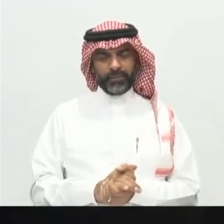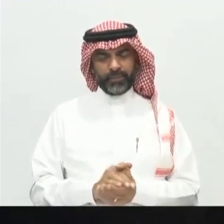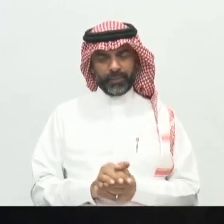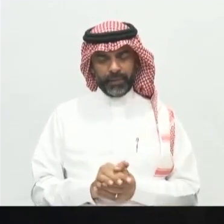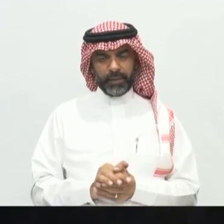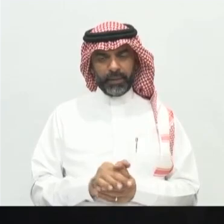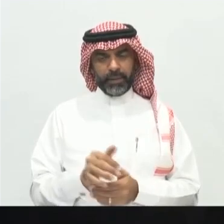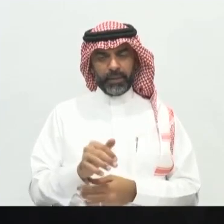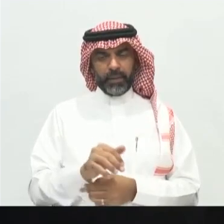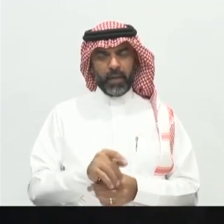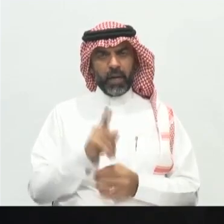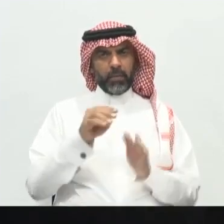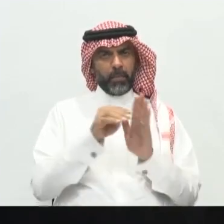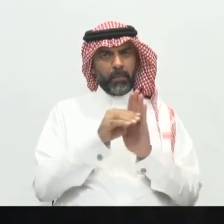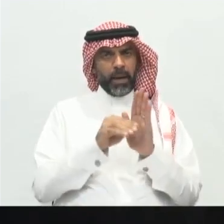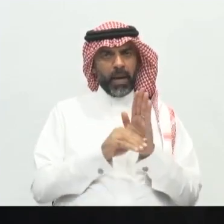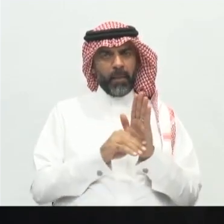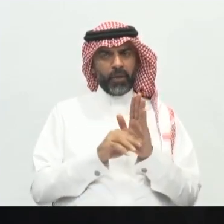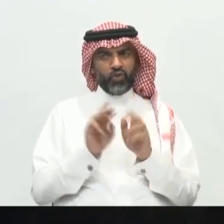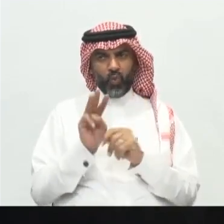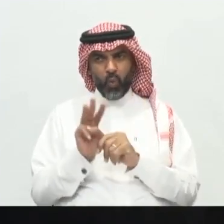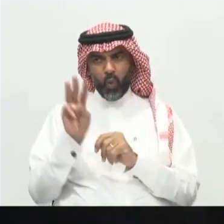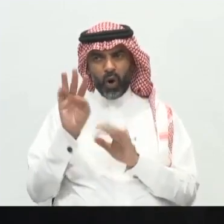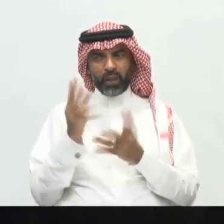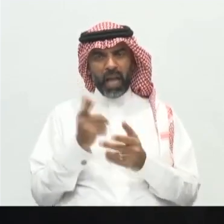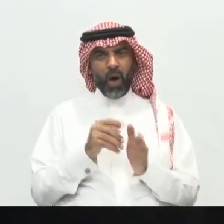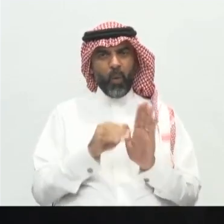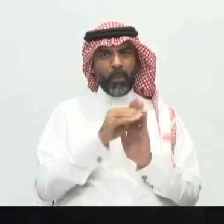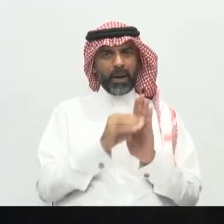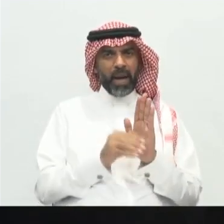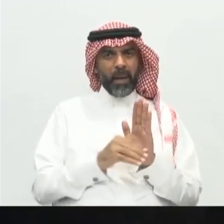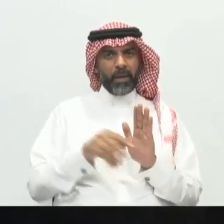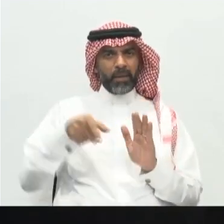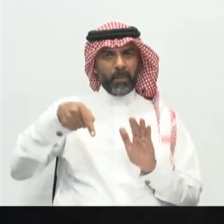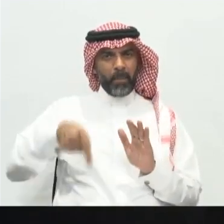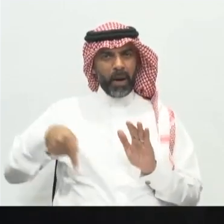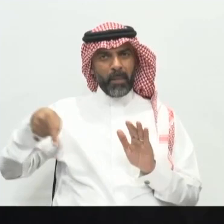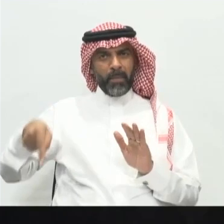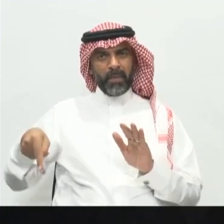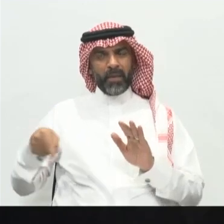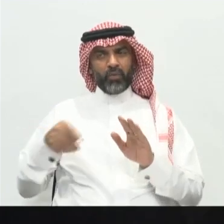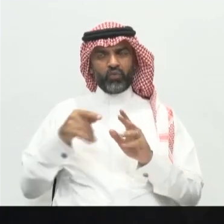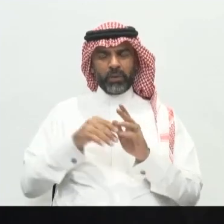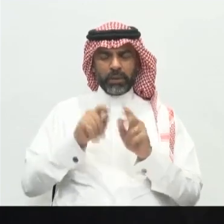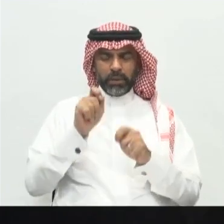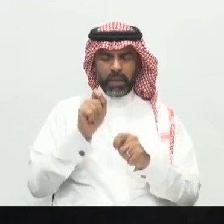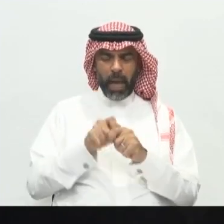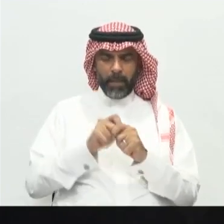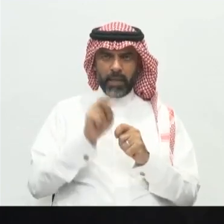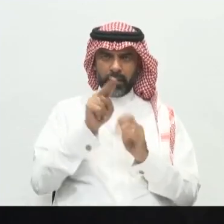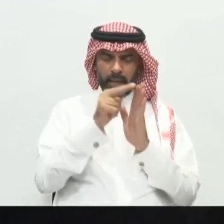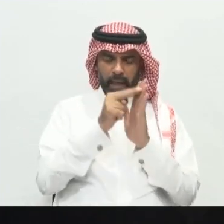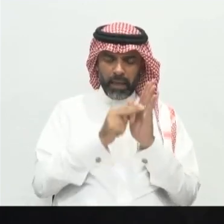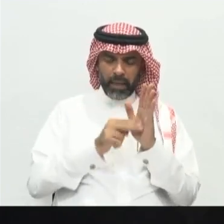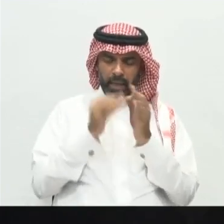بفتح برنامج سواء كان برنامج الوورد او برنامج البور بوينت ونقوم بعمل تقرير مفصل بجميع النتائج التي